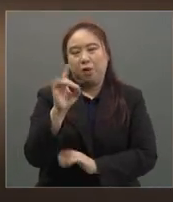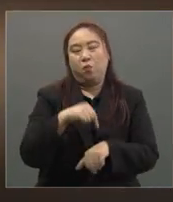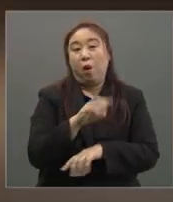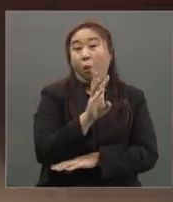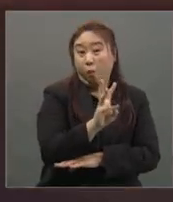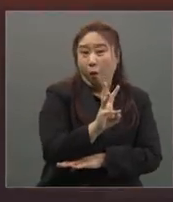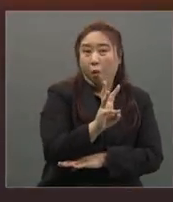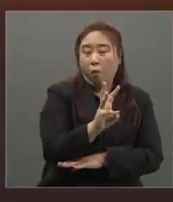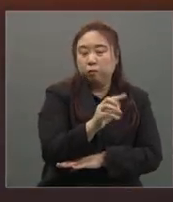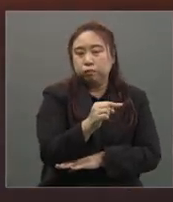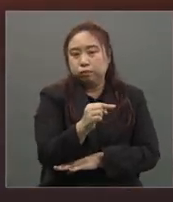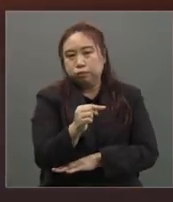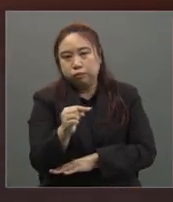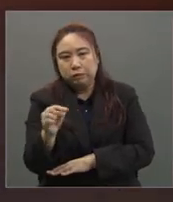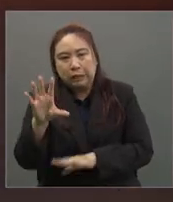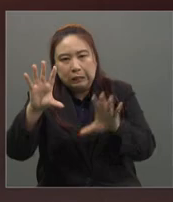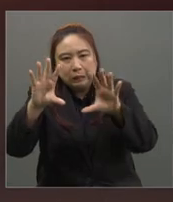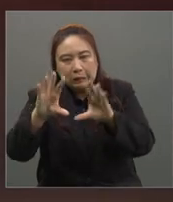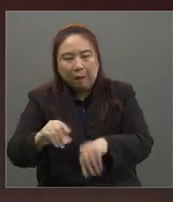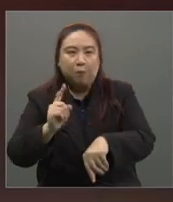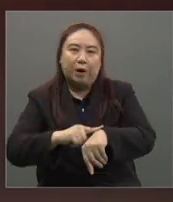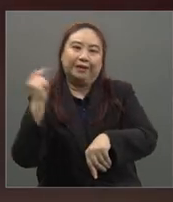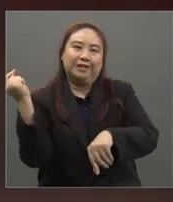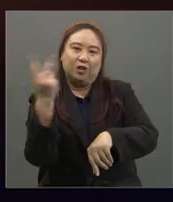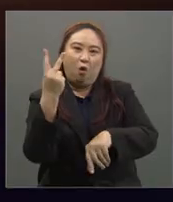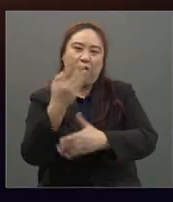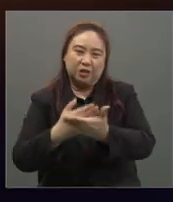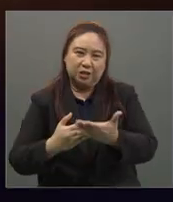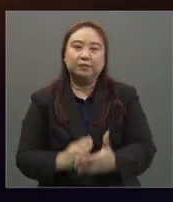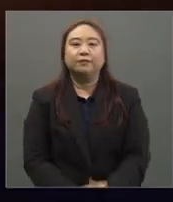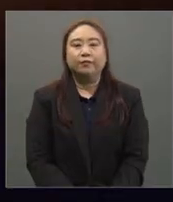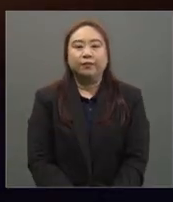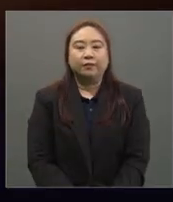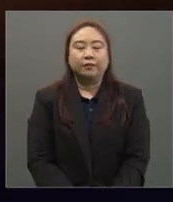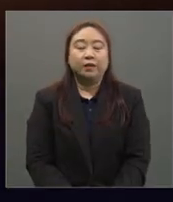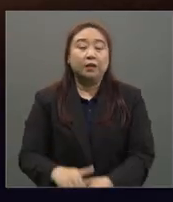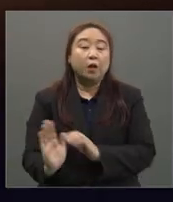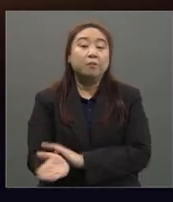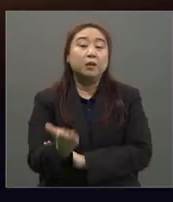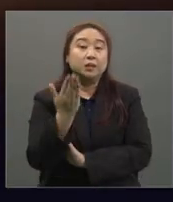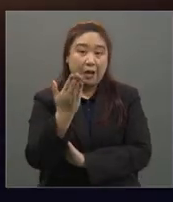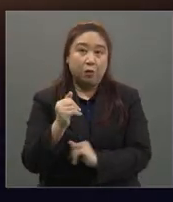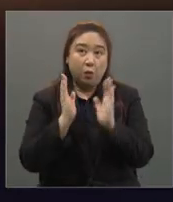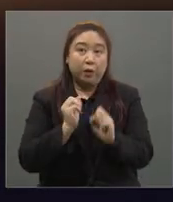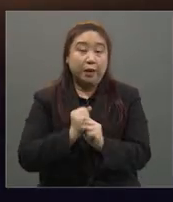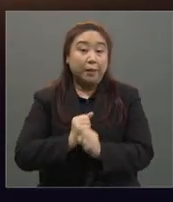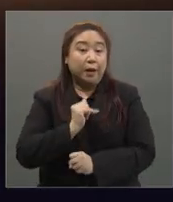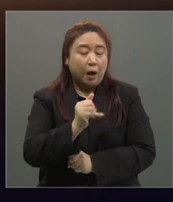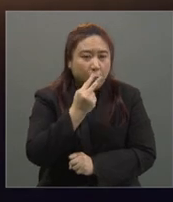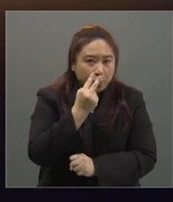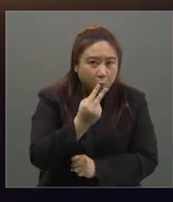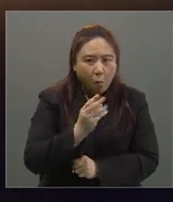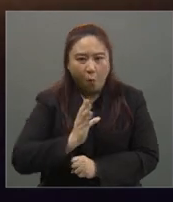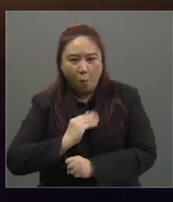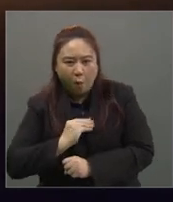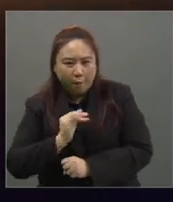ๆที่เห็นเนี่ยนะครับไฟดับไปเมื่อตอน 2:30นที่ผ่านมานี่เองครับค่ะเมื่อช่วงเช้าที่ผ่านมาเจ้าหน้าที่ก็ไปดูที่จุดเกิดเหตุเพราะว่ากลัวเหมือน